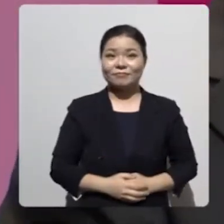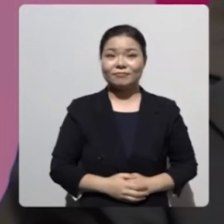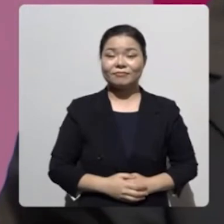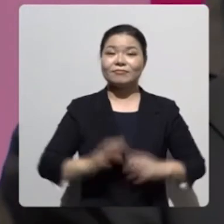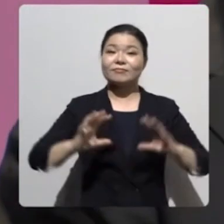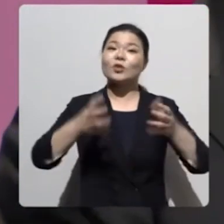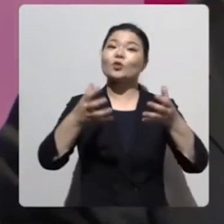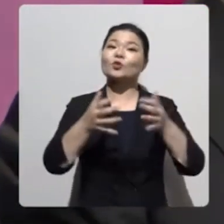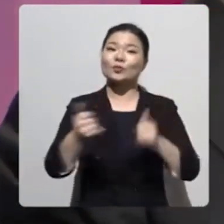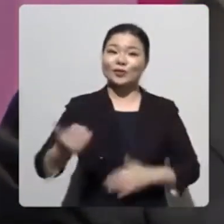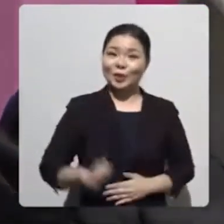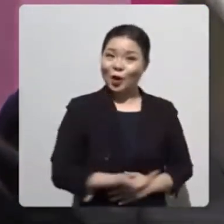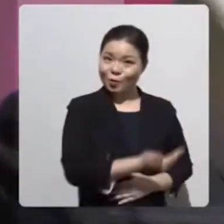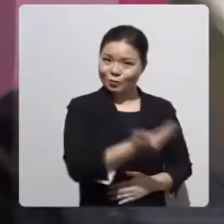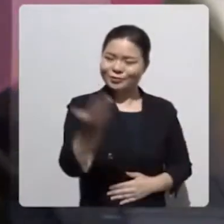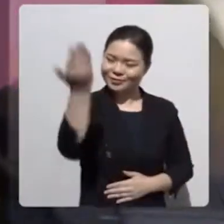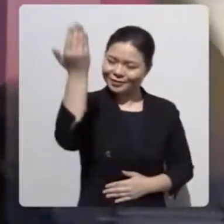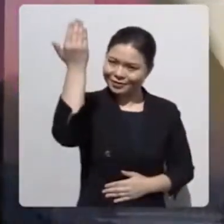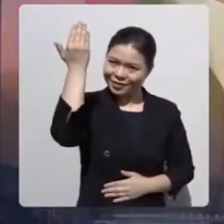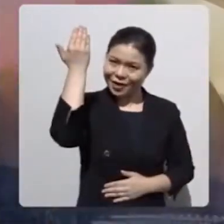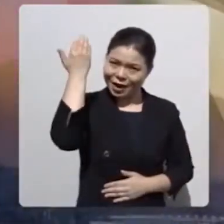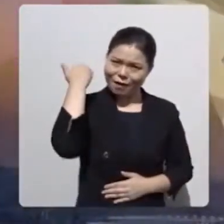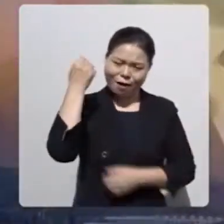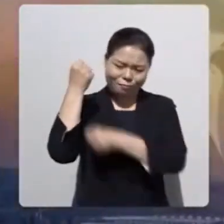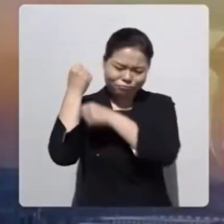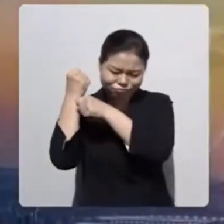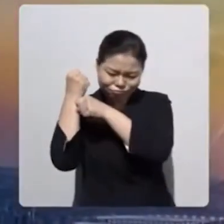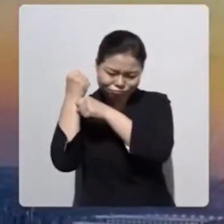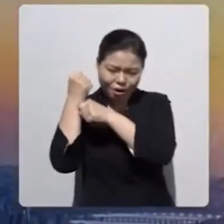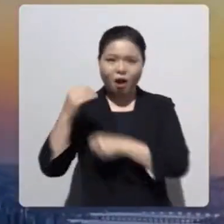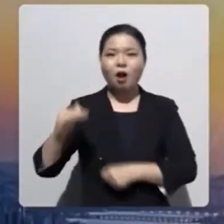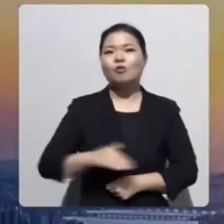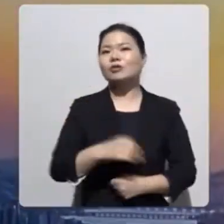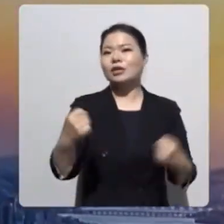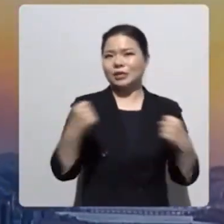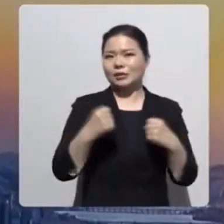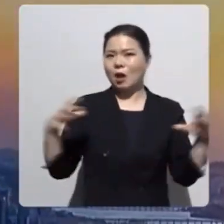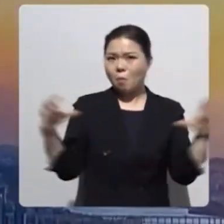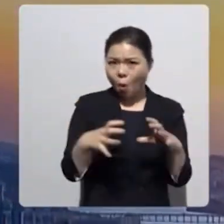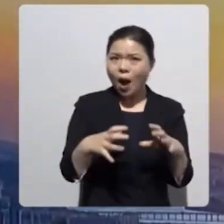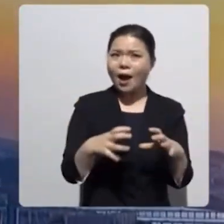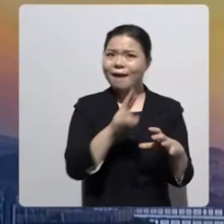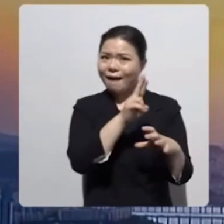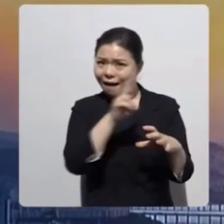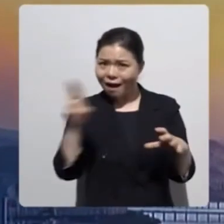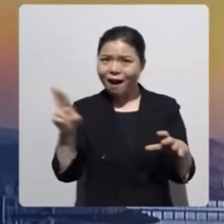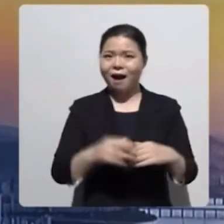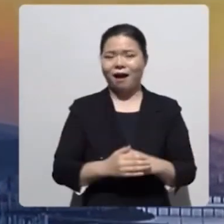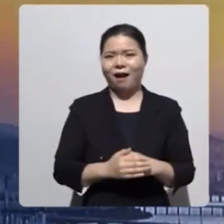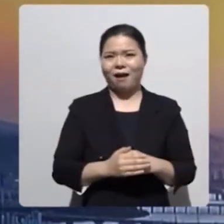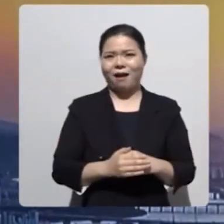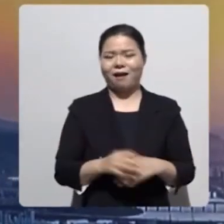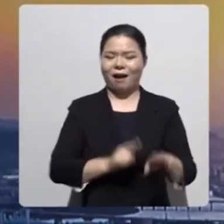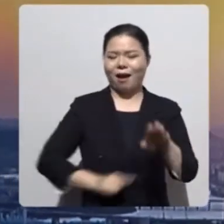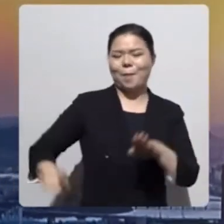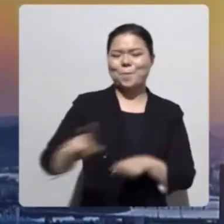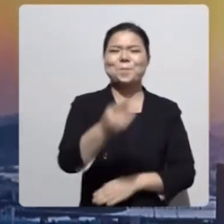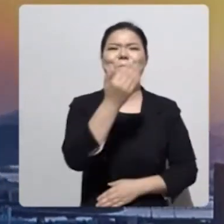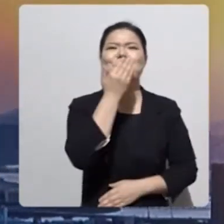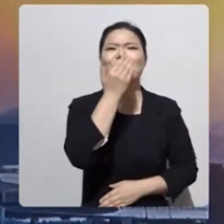국민 여러분, 과거 영매여서는 우리의 힘을 모으지 않고는 앞으로 나아갈 수